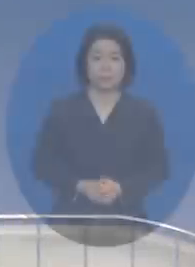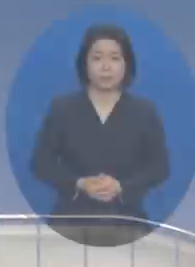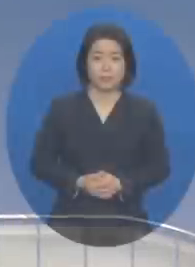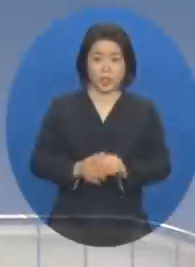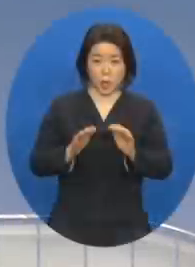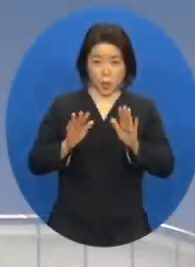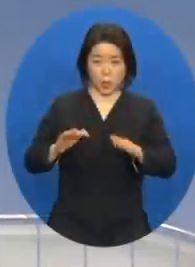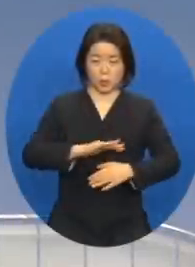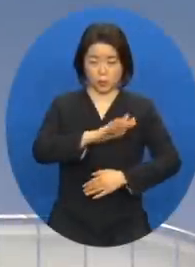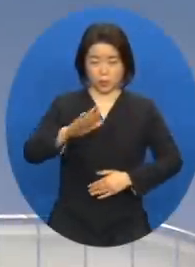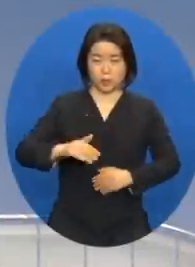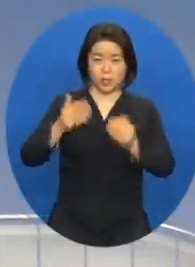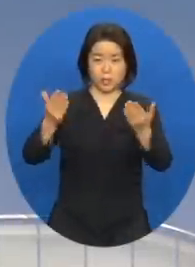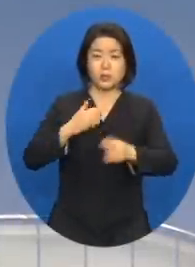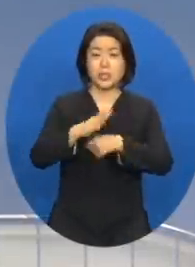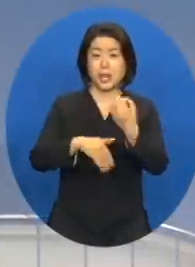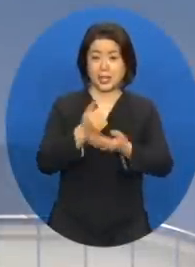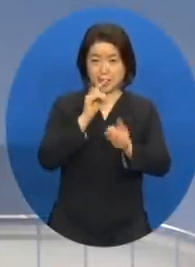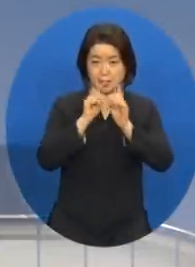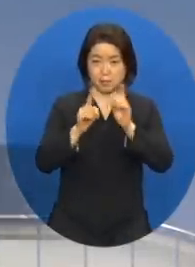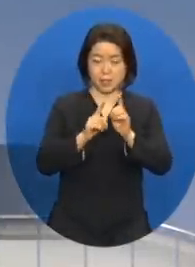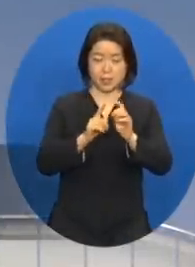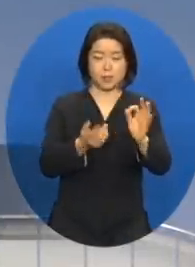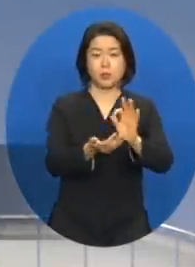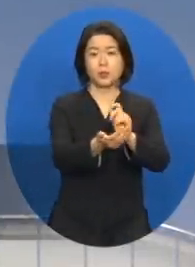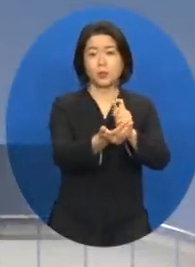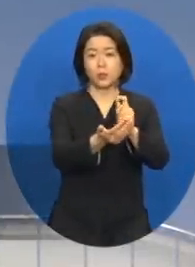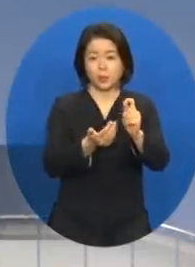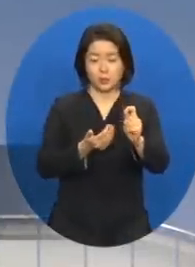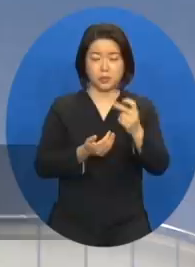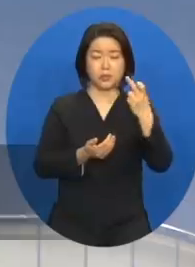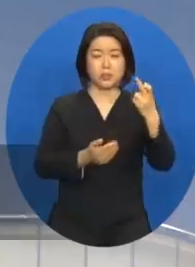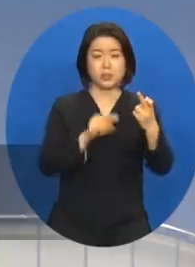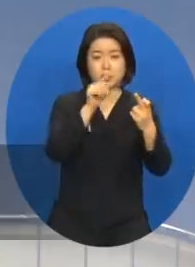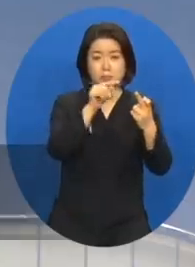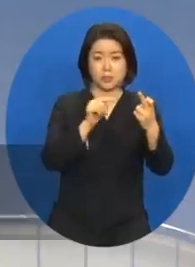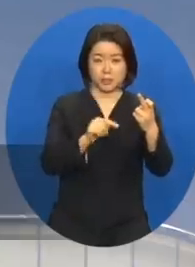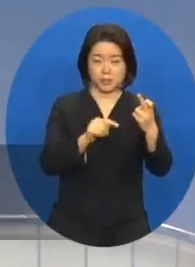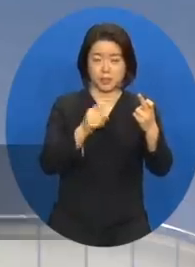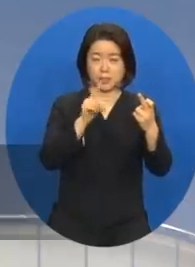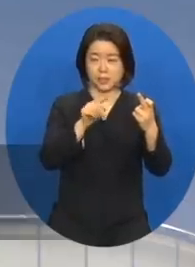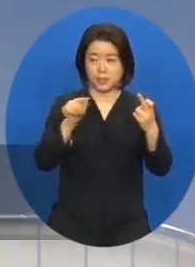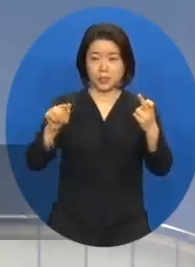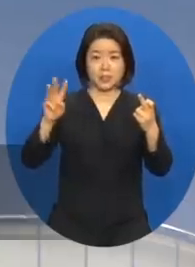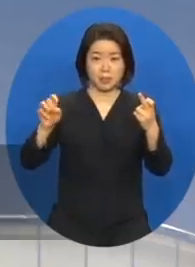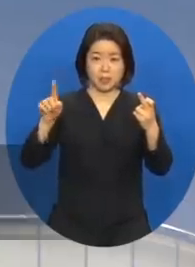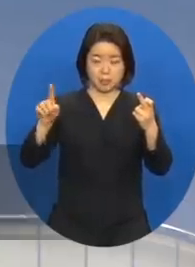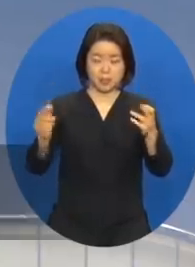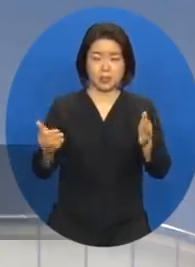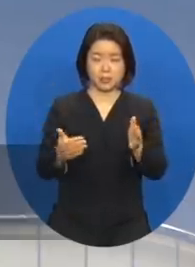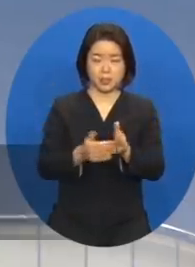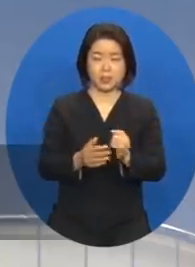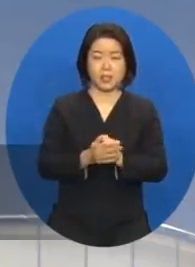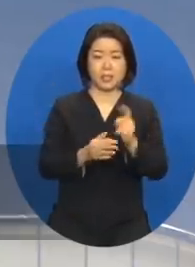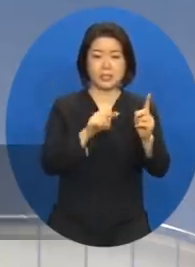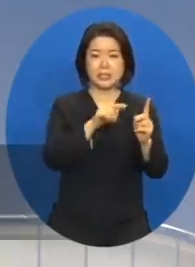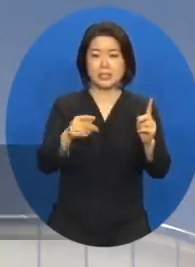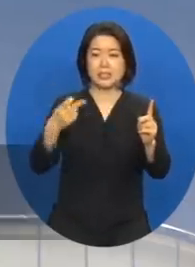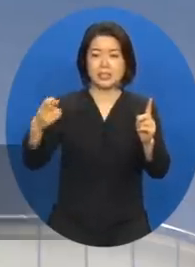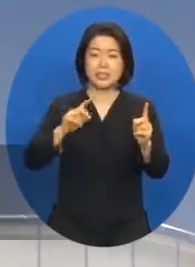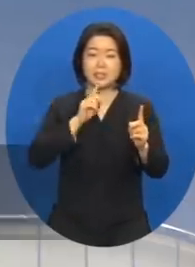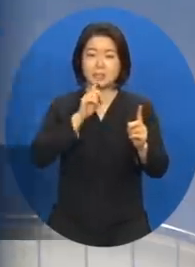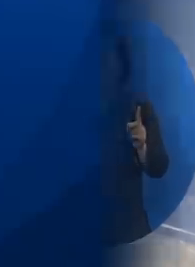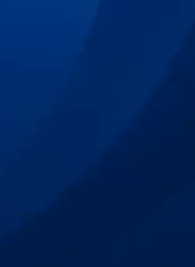오늘 우리에게 주시는 하나님의 말씀은 고린도전서 12장 1절에서 31절 말씀입니다. 봉독은 1절에서